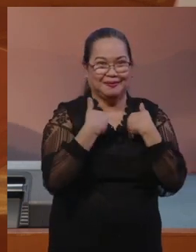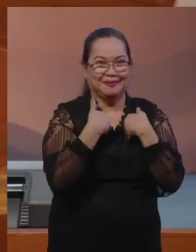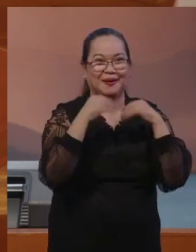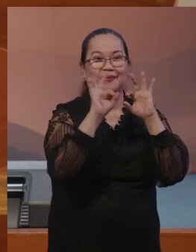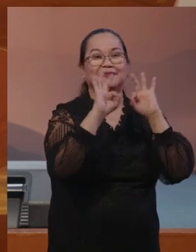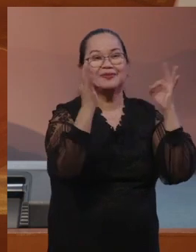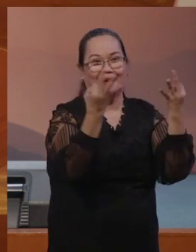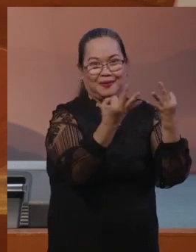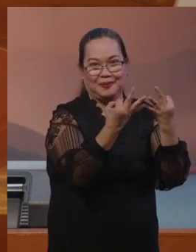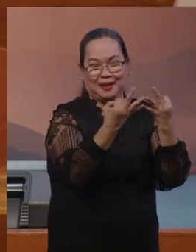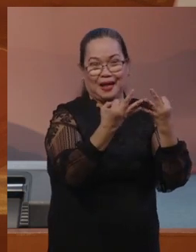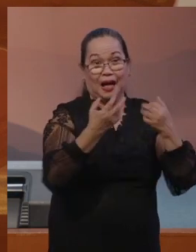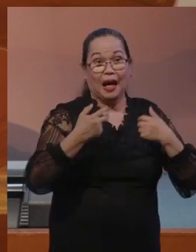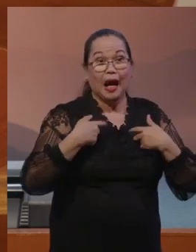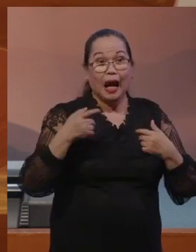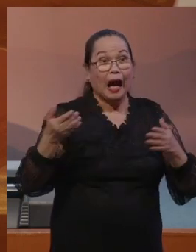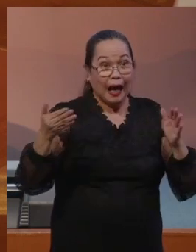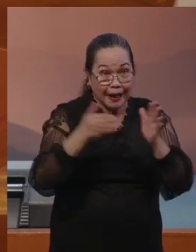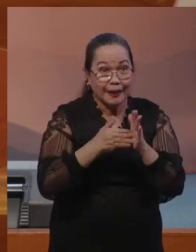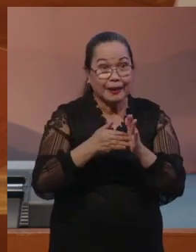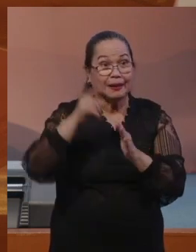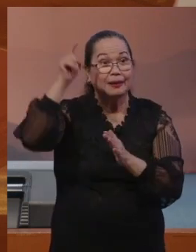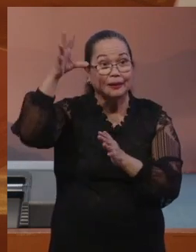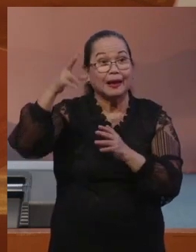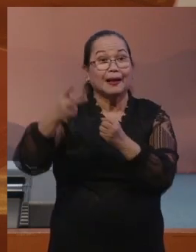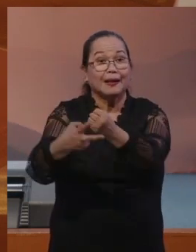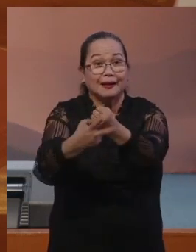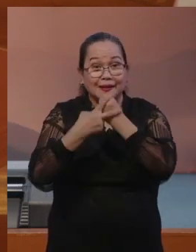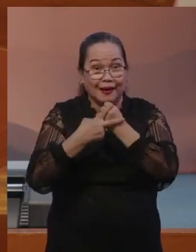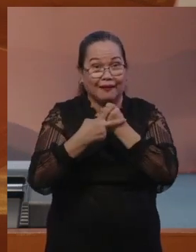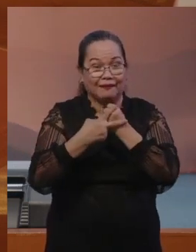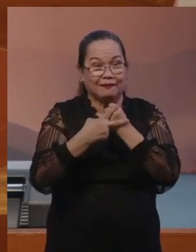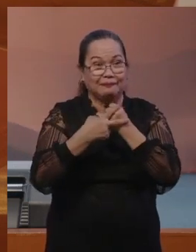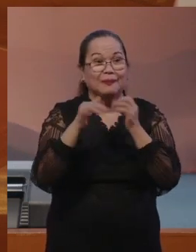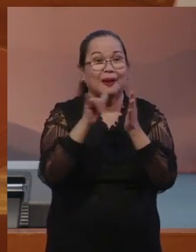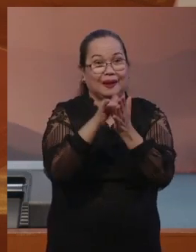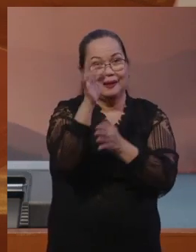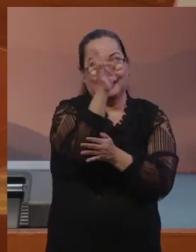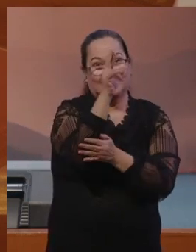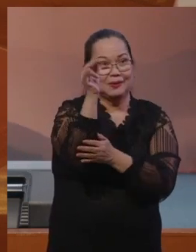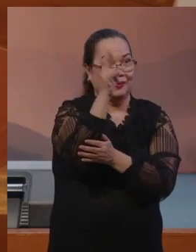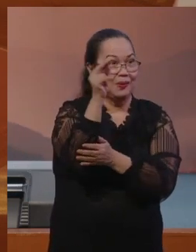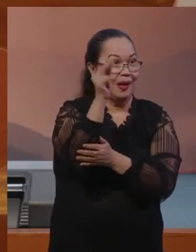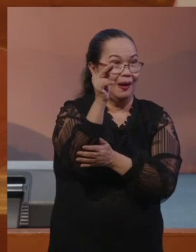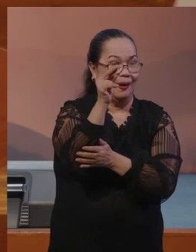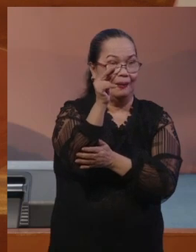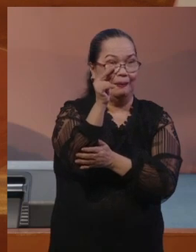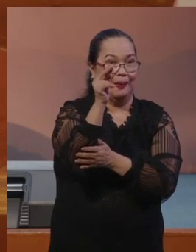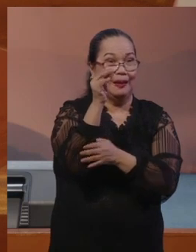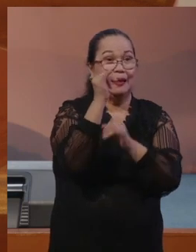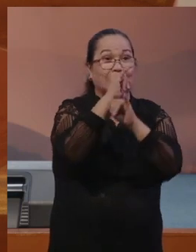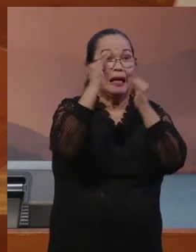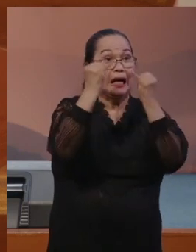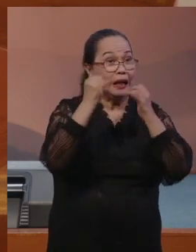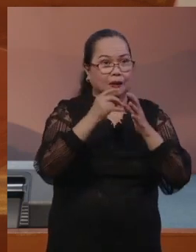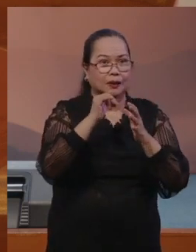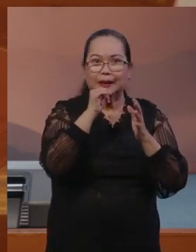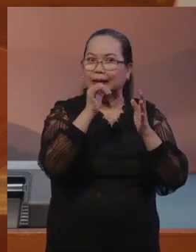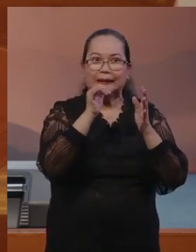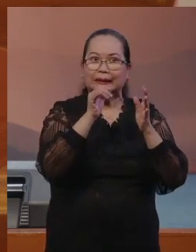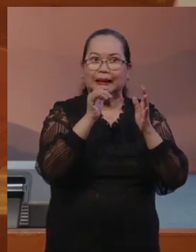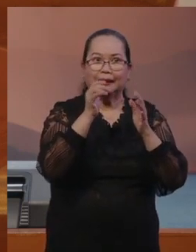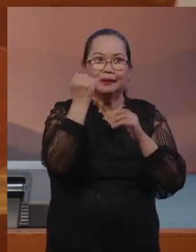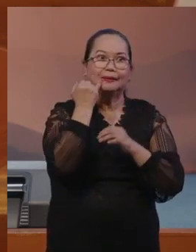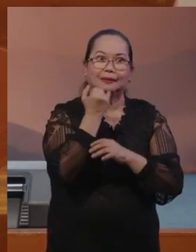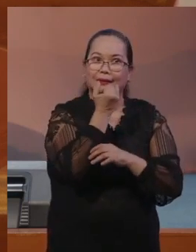Ito na naman, meron na namang ililigtas ang Diyos. At ang kanyang ililigtas, isang paganong babae at kanyang paganong